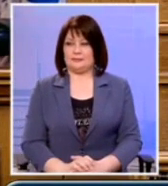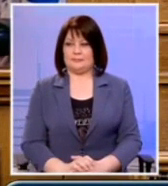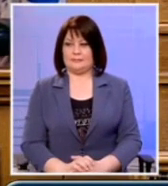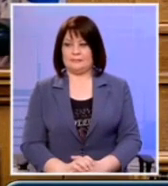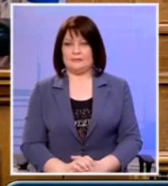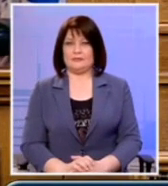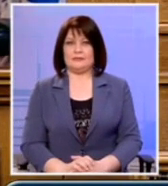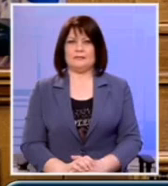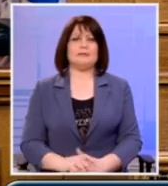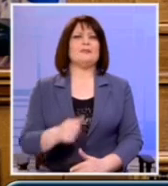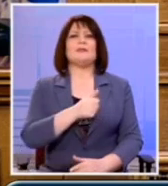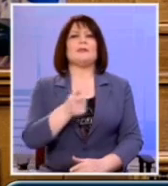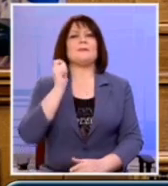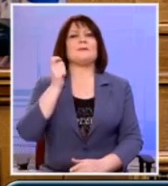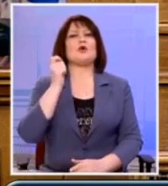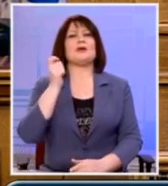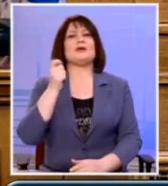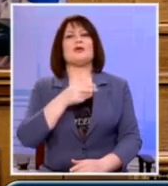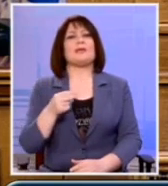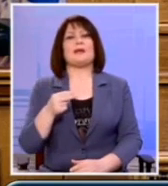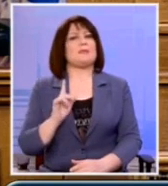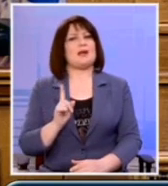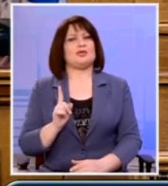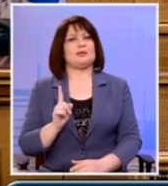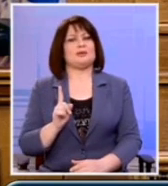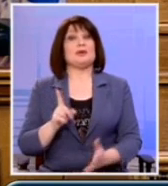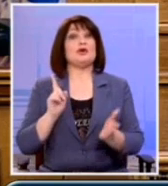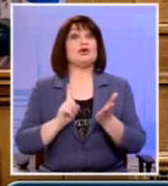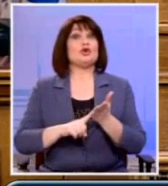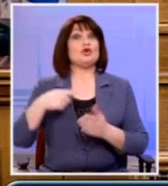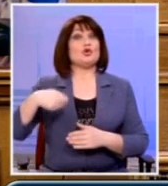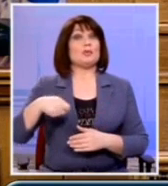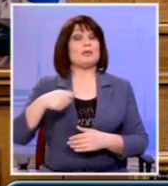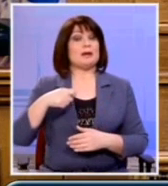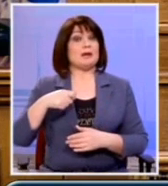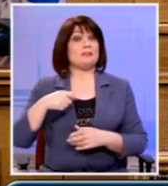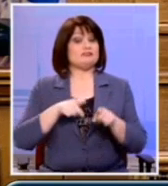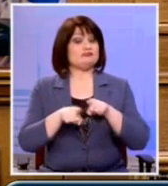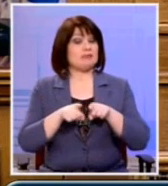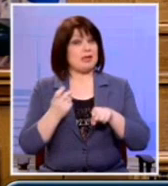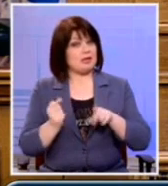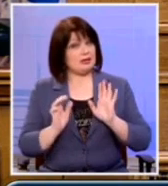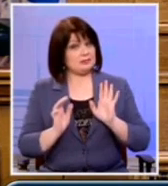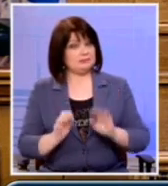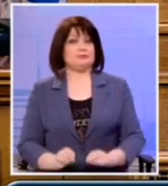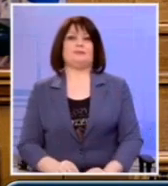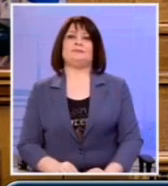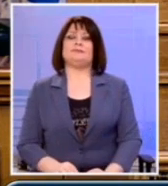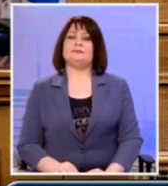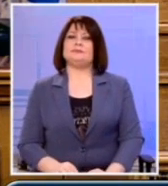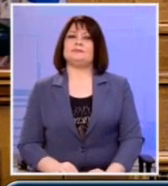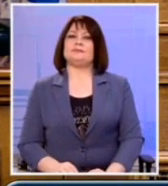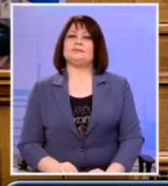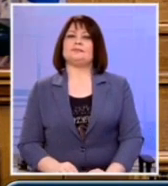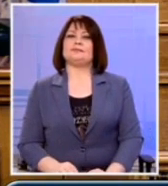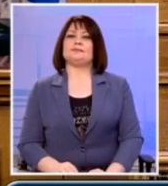Δεν έχει μόνο πολιτική διάσταση όμως το χρέος. Έχει και νομική. Σωστά ο